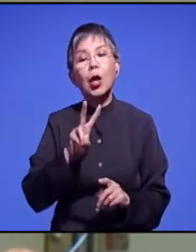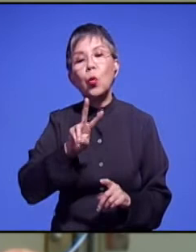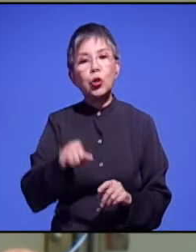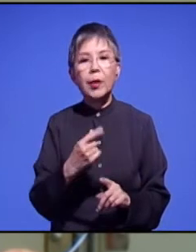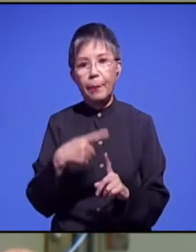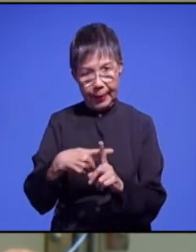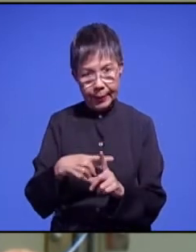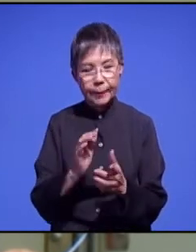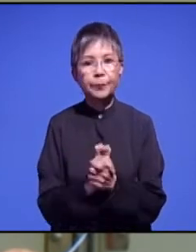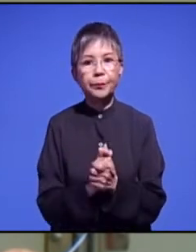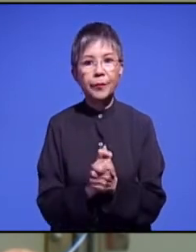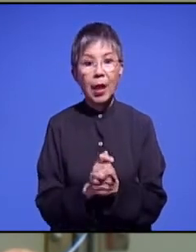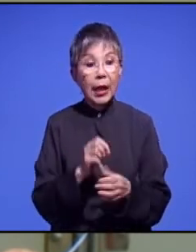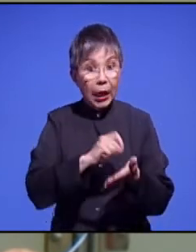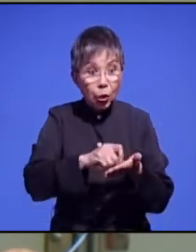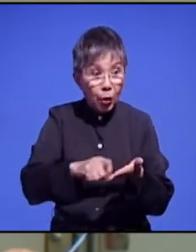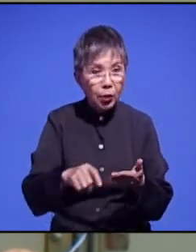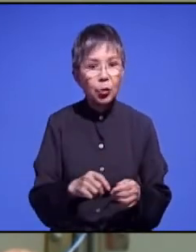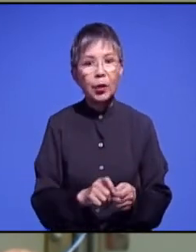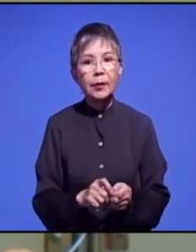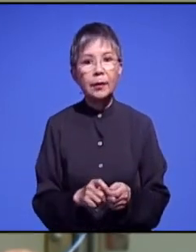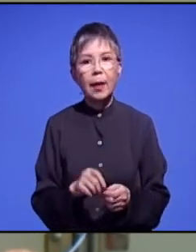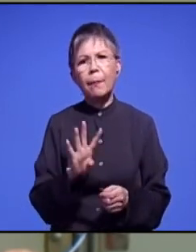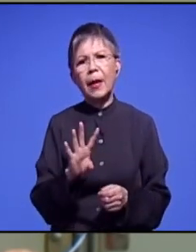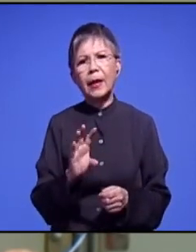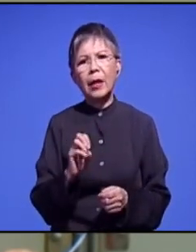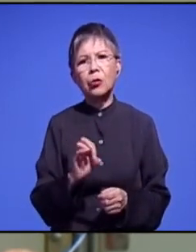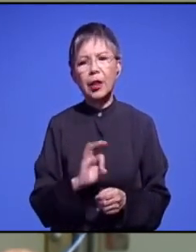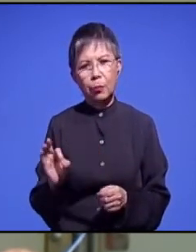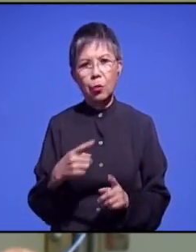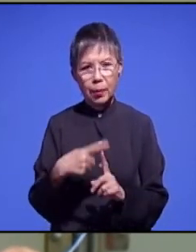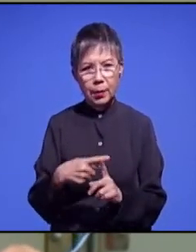2.063.779 kali dan teguran tertulis sebanyak